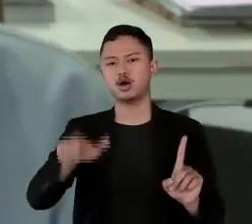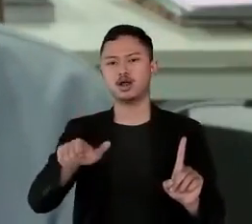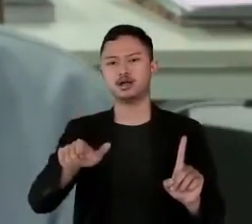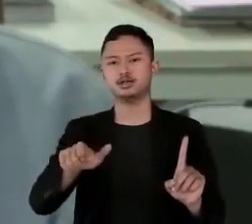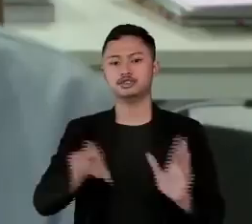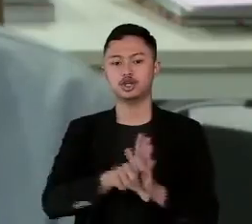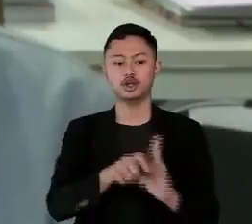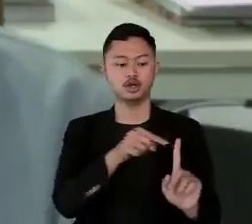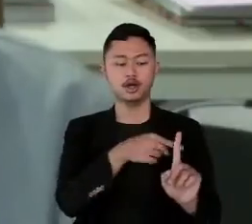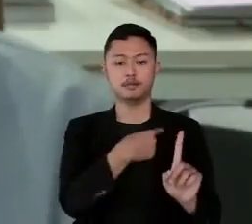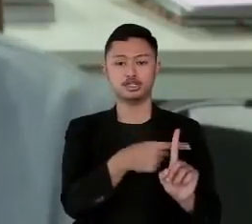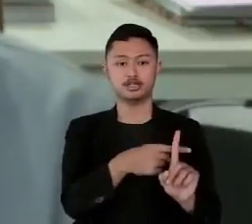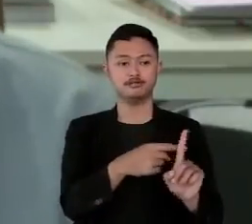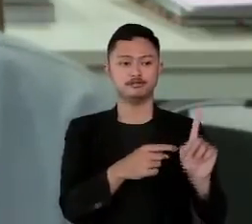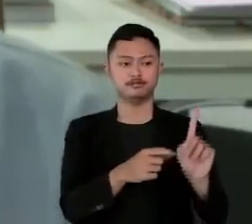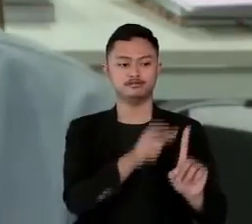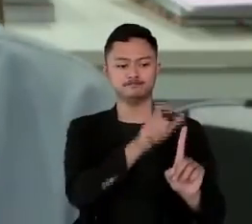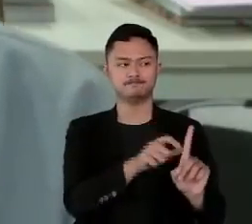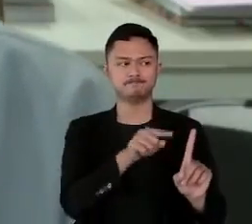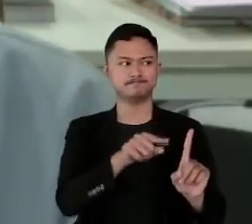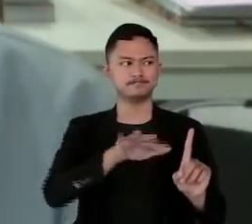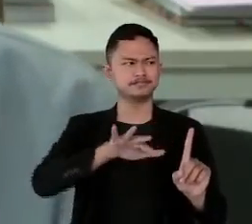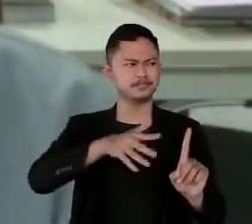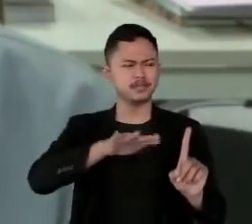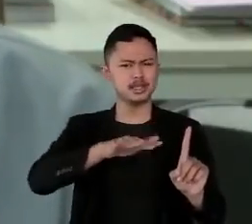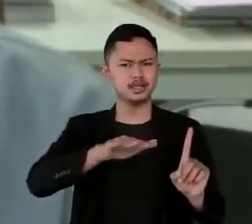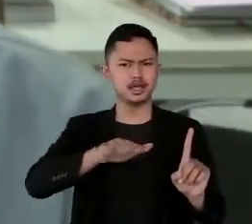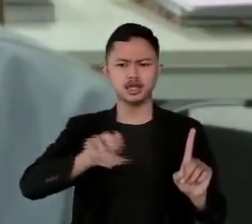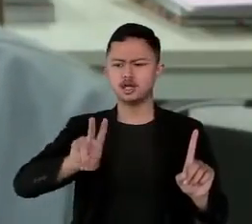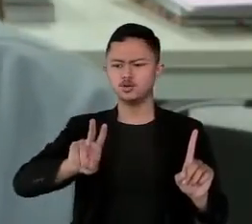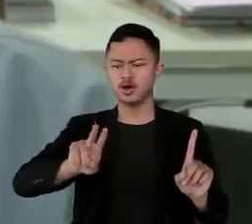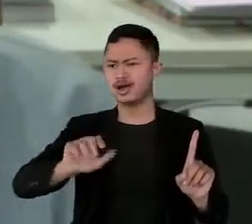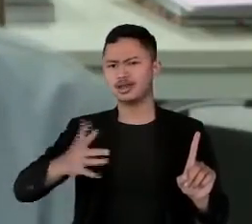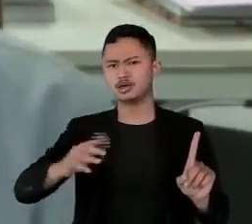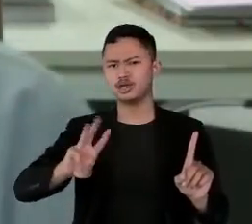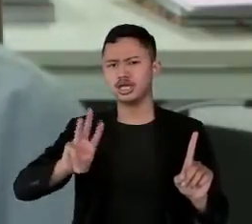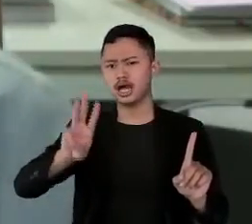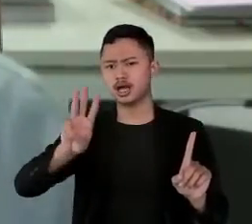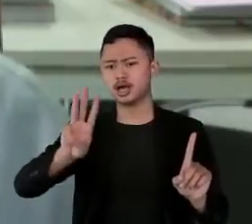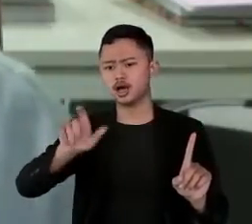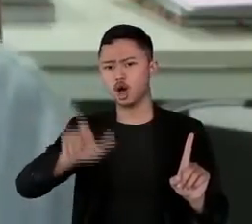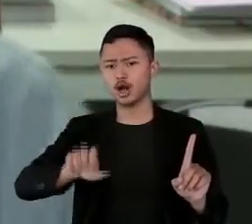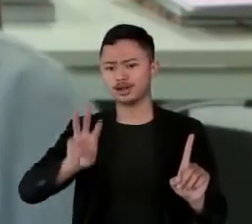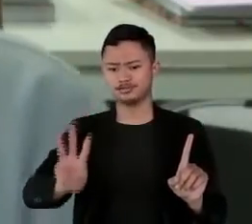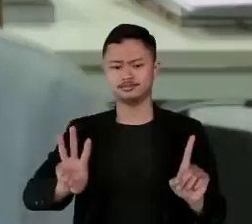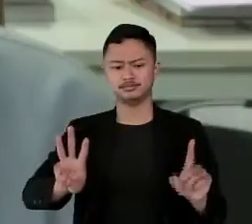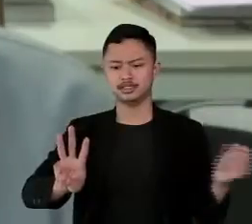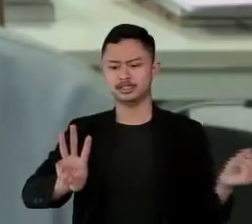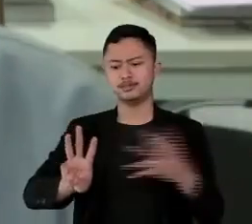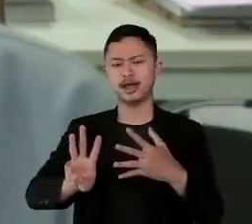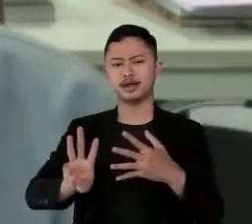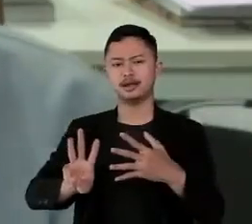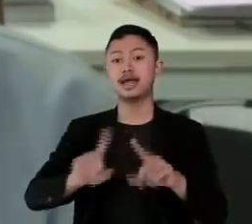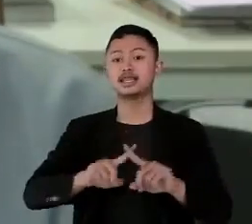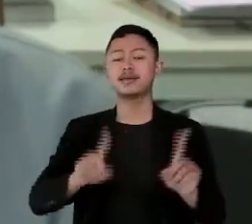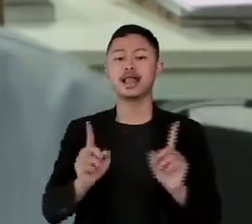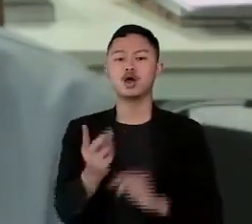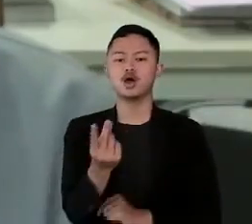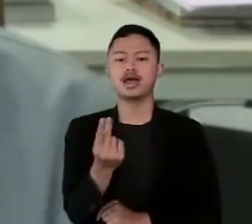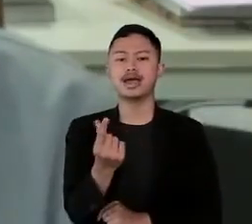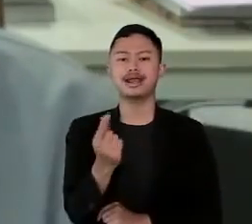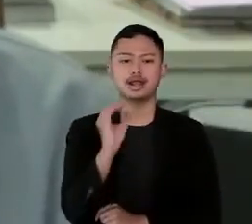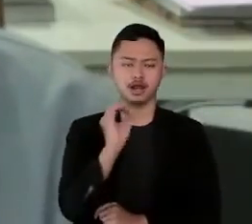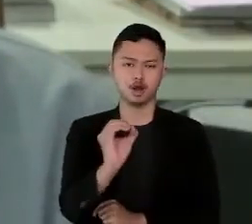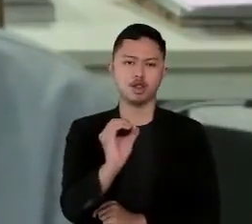positif teoritis Rara tak bisa menolak ke-23 orang yang lain sedangkan r0 atau